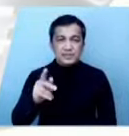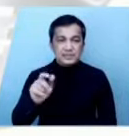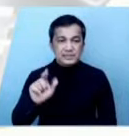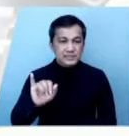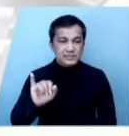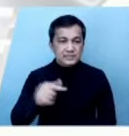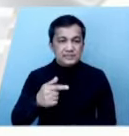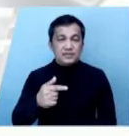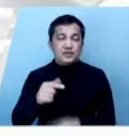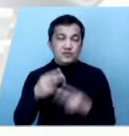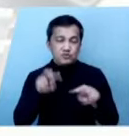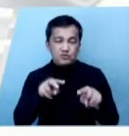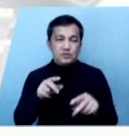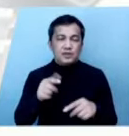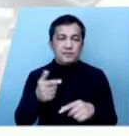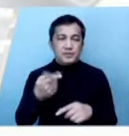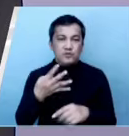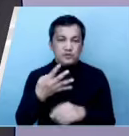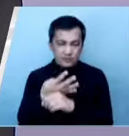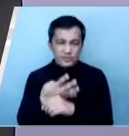oras.